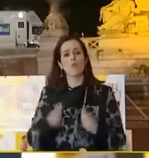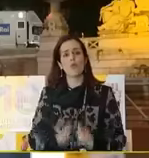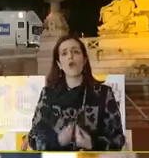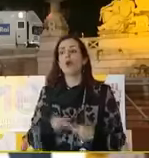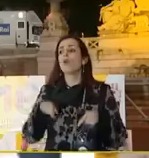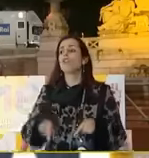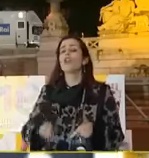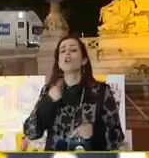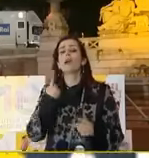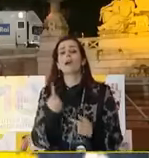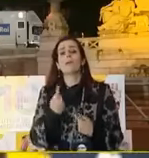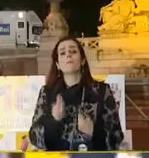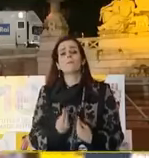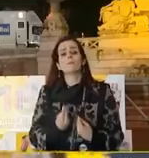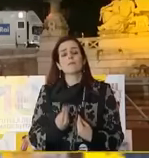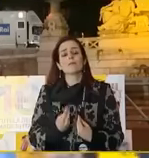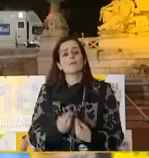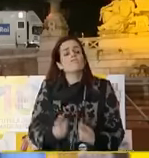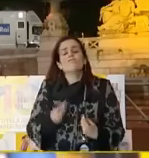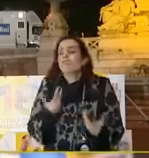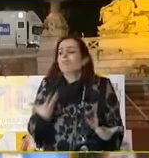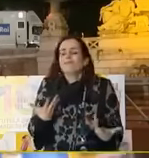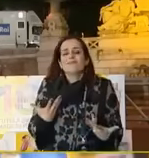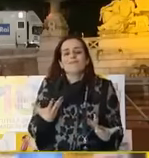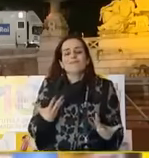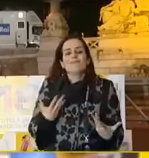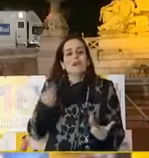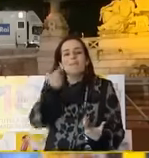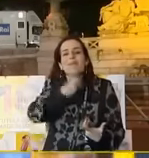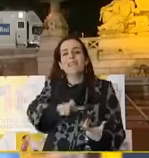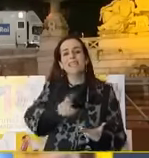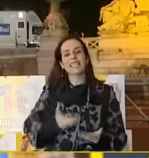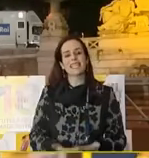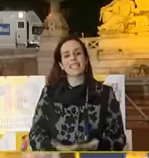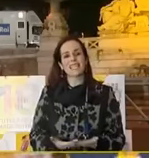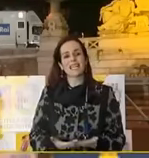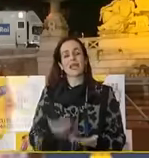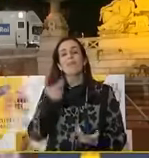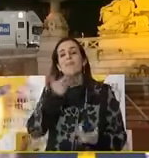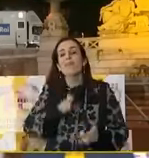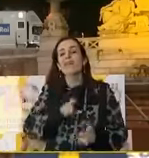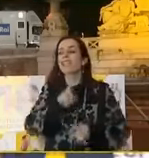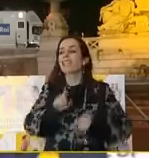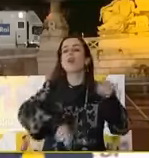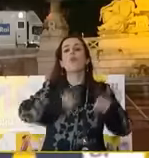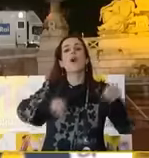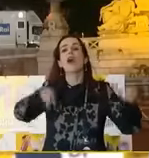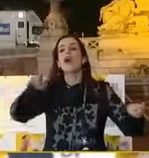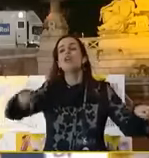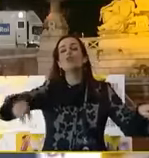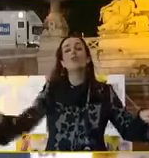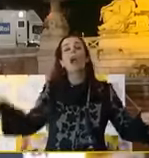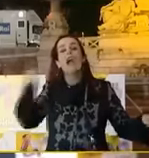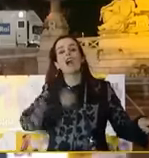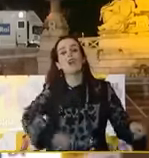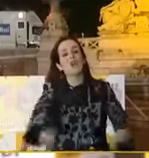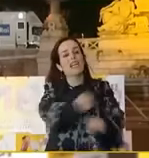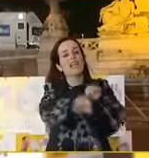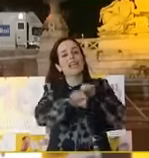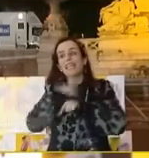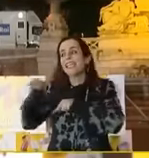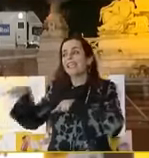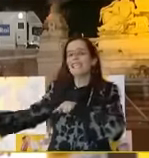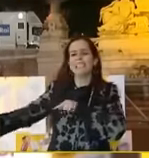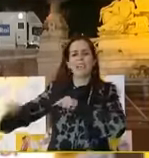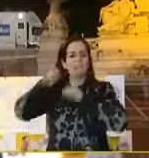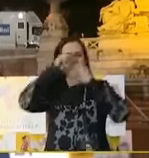lavoro? Ma dove? Ma dove? Ma perché qualcuno ancora crede a queste fantasie? Sono